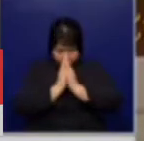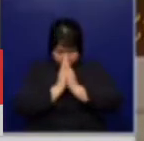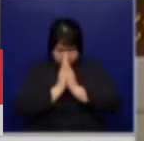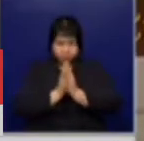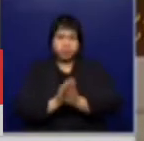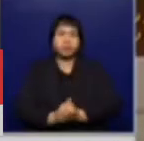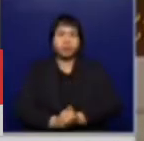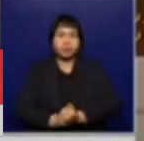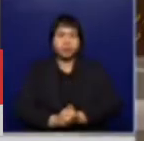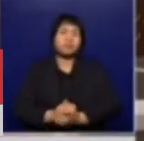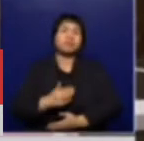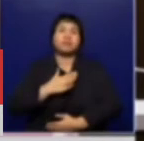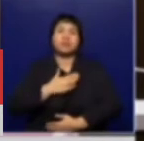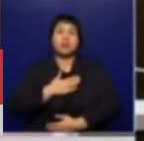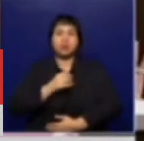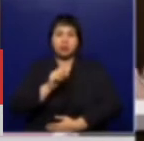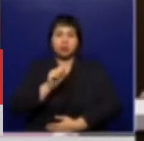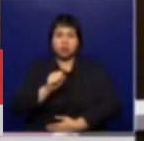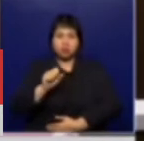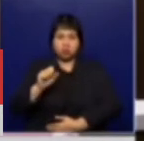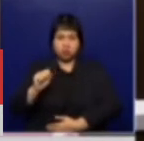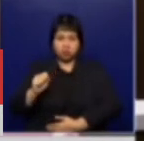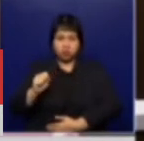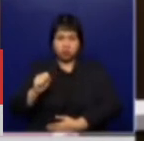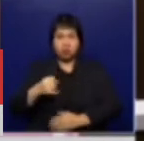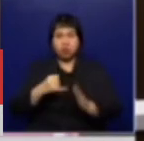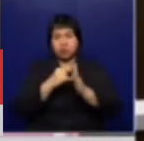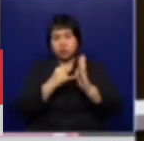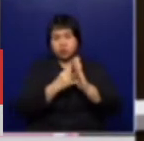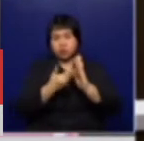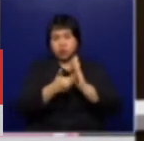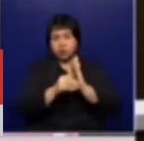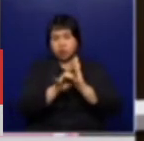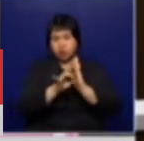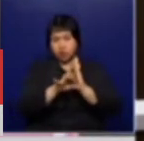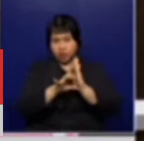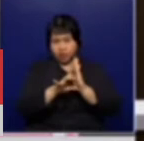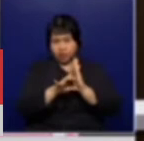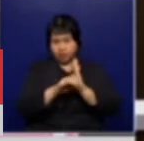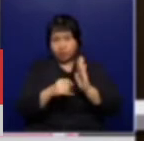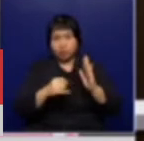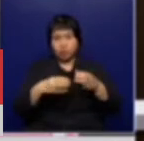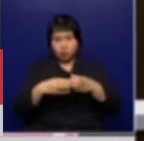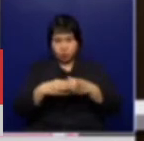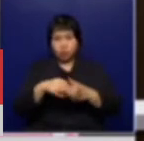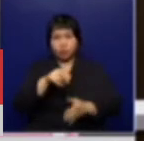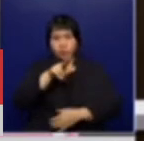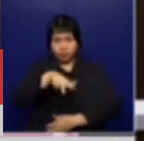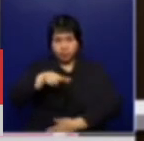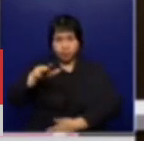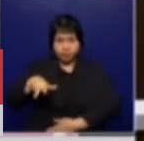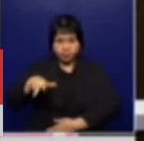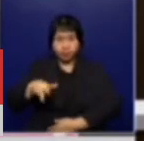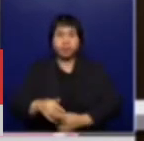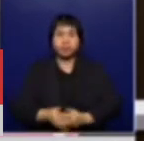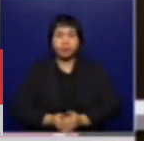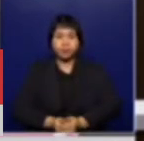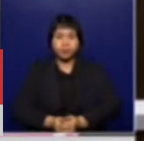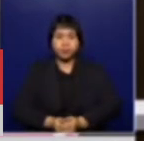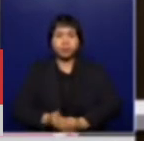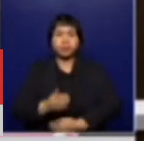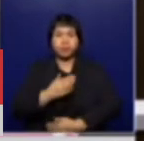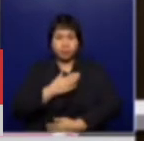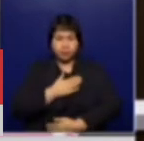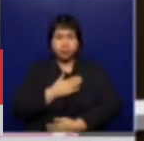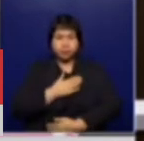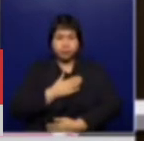ไพรสมาชิกสภาผู้แทนราษฎรจังหวัด101เขต5พรรคเพื่อไทยดิฉันกรา